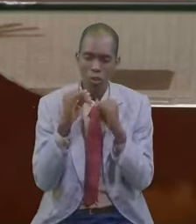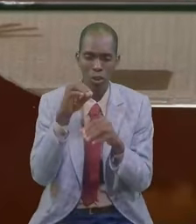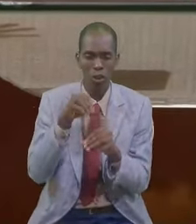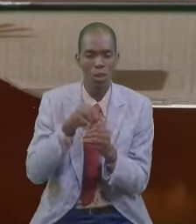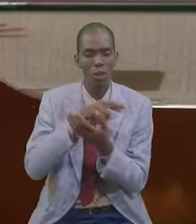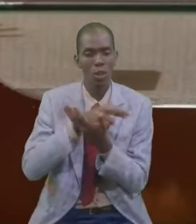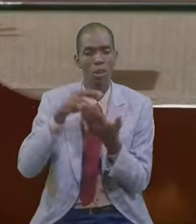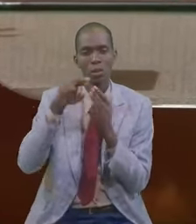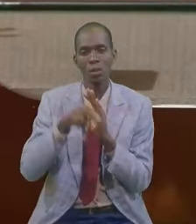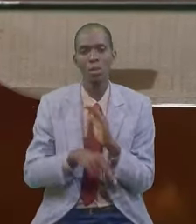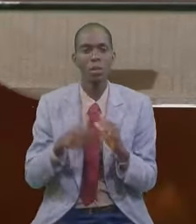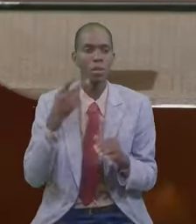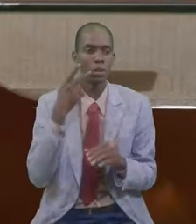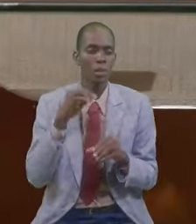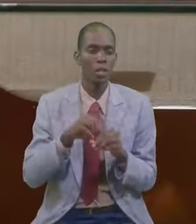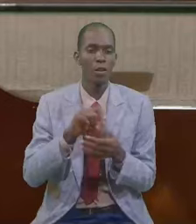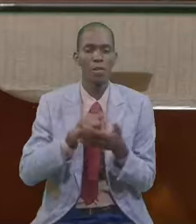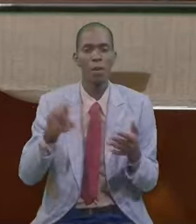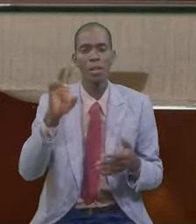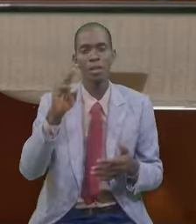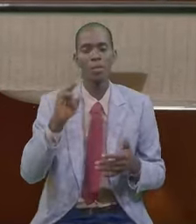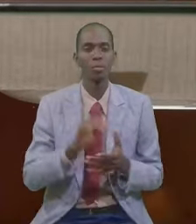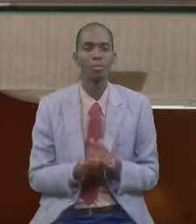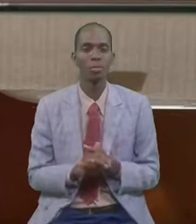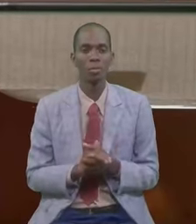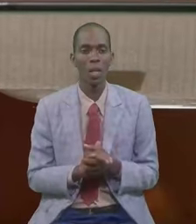la justice. Le verset 17 dit,